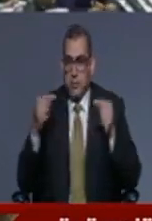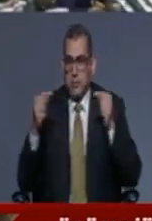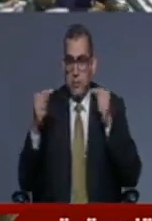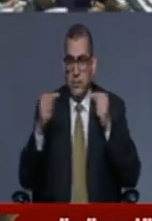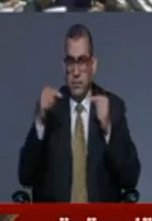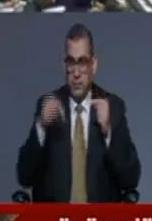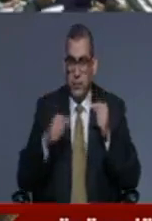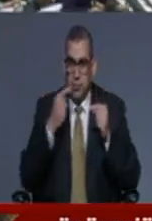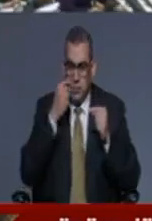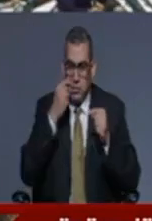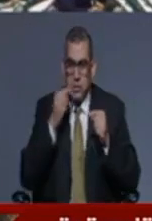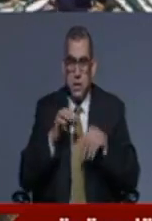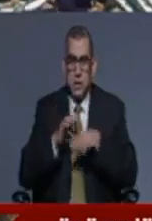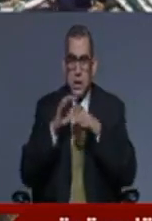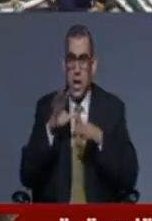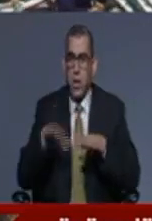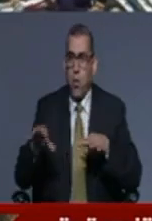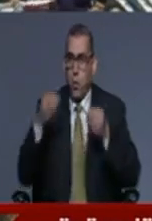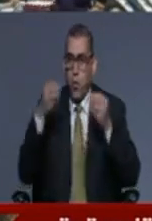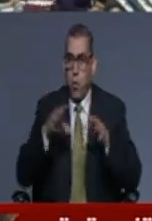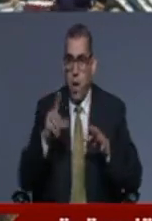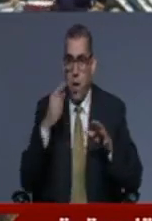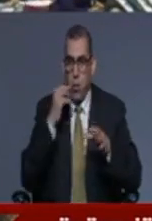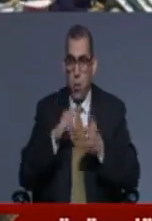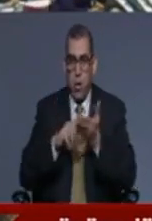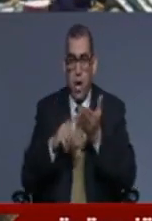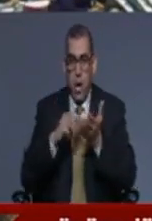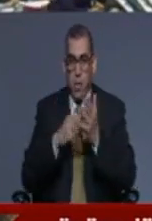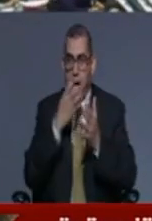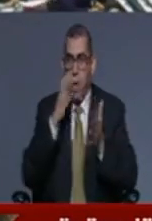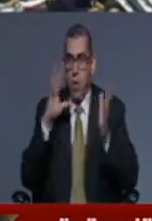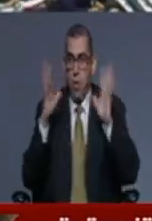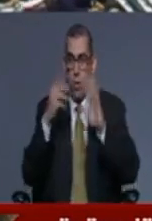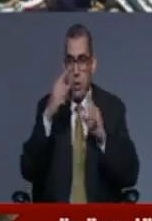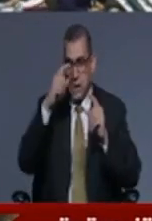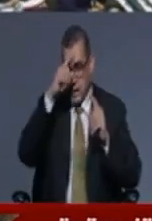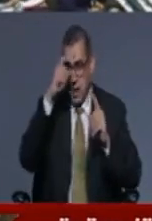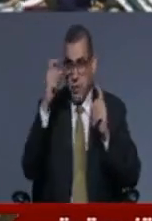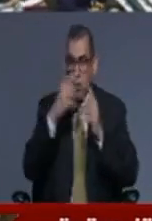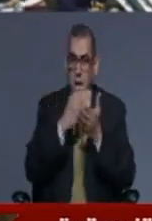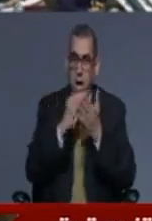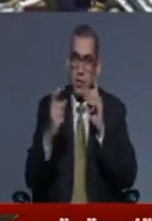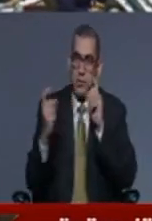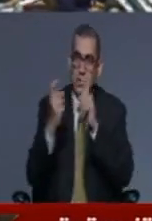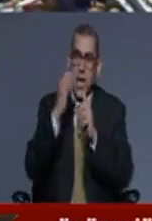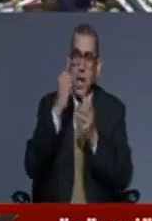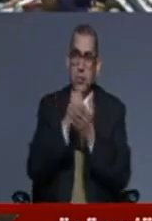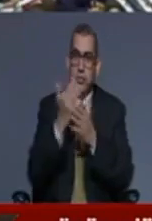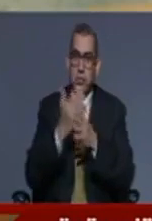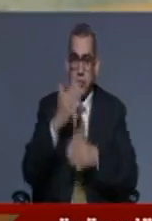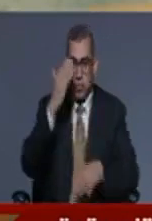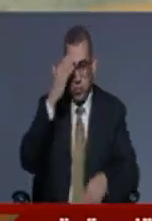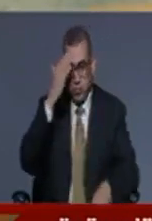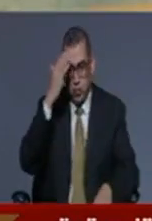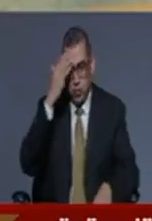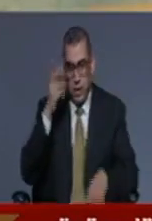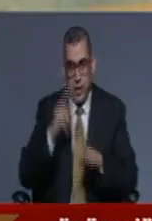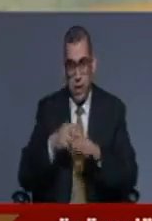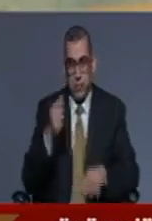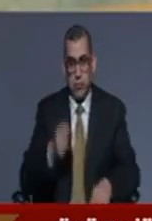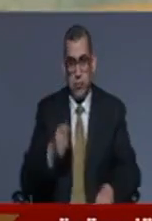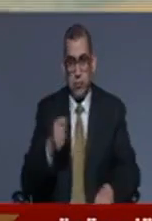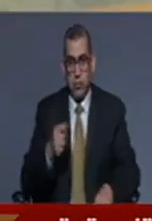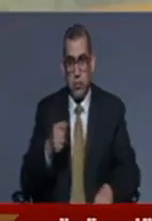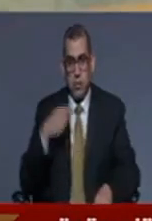وجودي يواجه الإنسانية، ألا وهو التغير المناخي. وأحيي بامتنان الرئيس